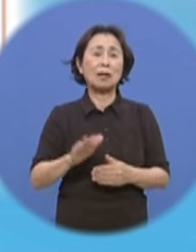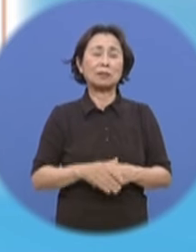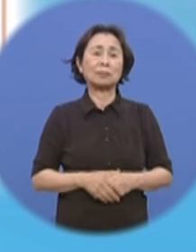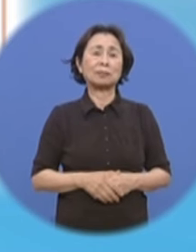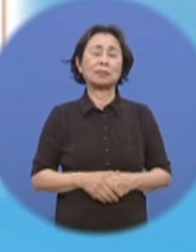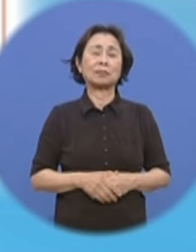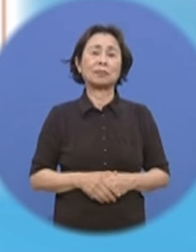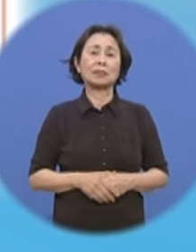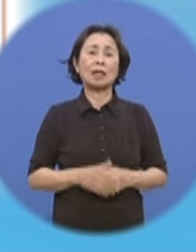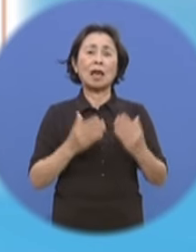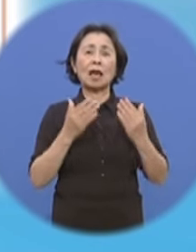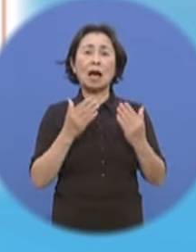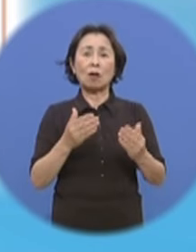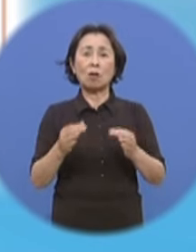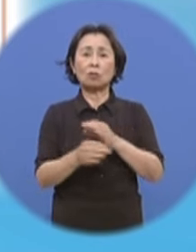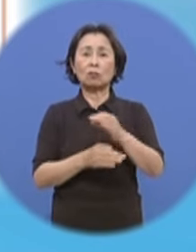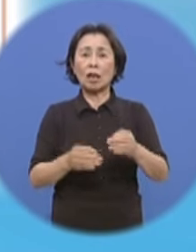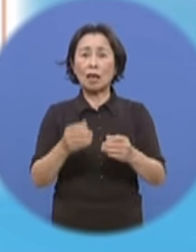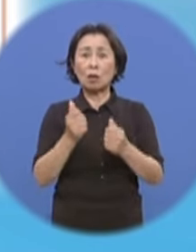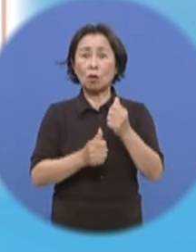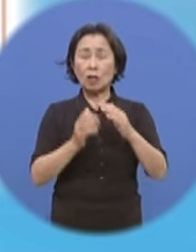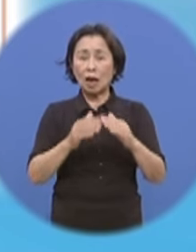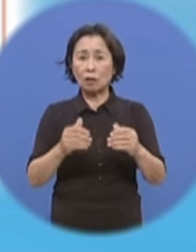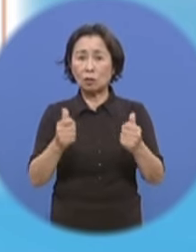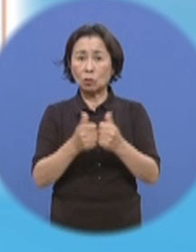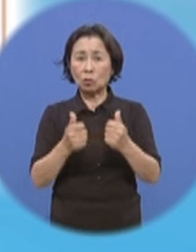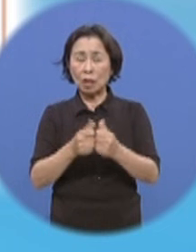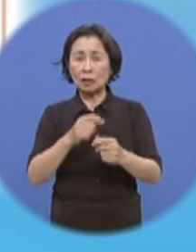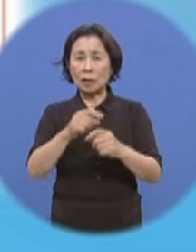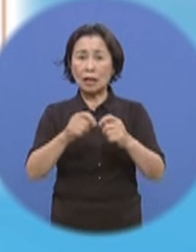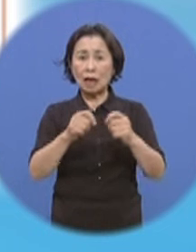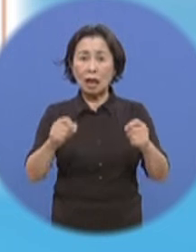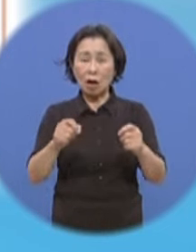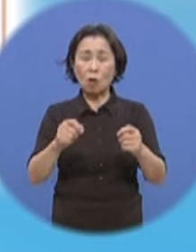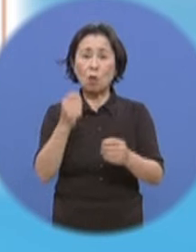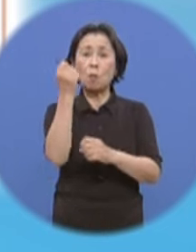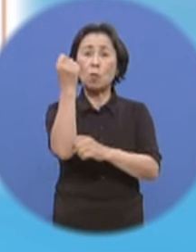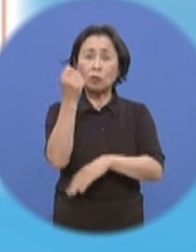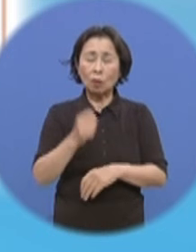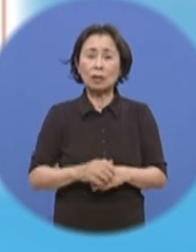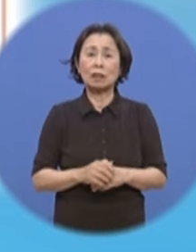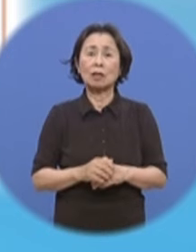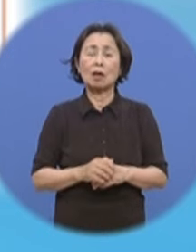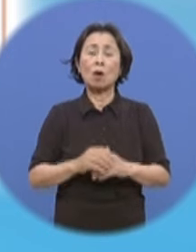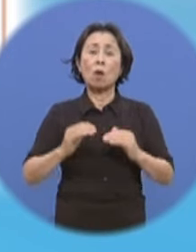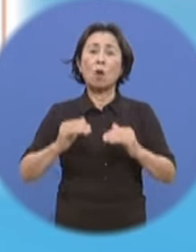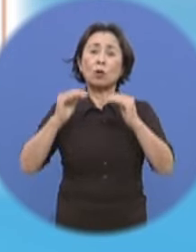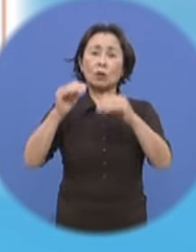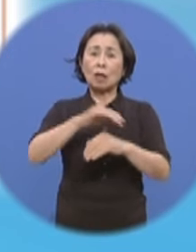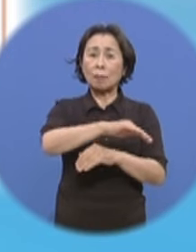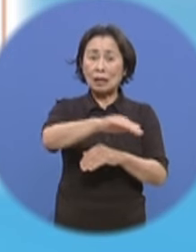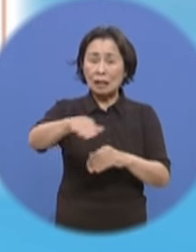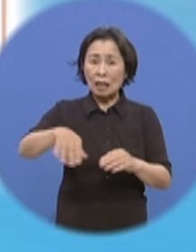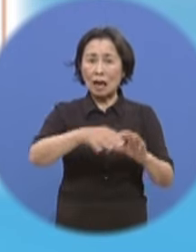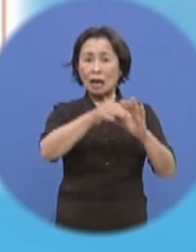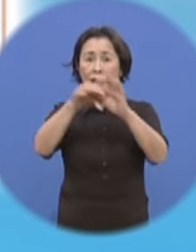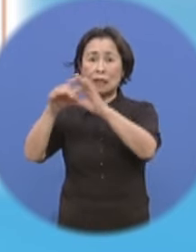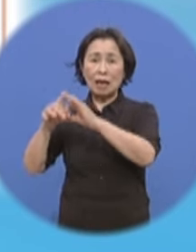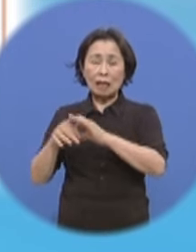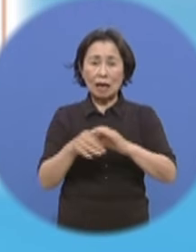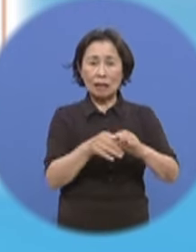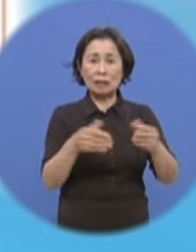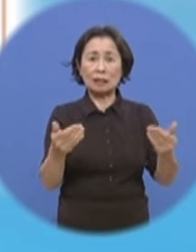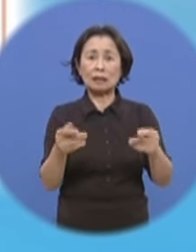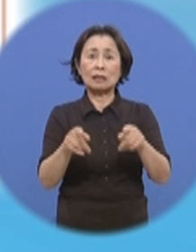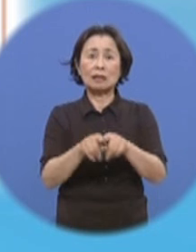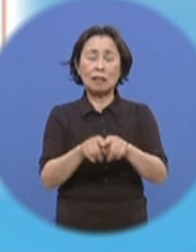そして学校運営協議会で話し合ったことをもに子供を取り巻く多くの大人が連携共同し課題解決に向け